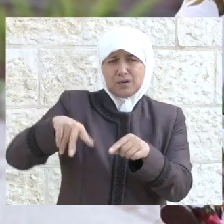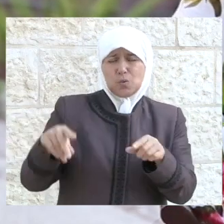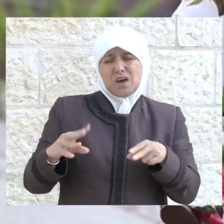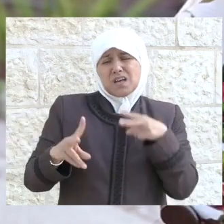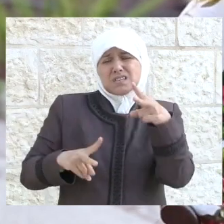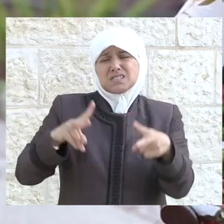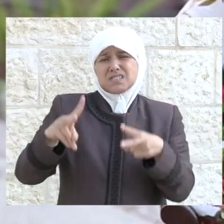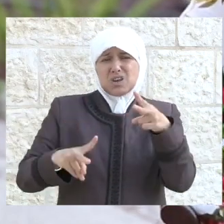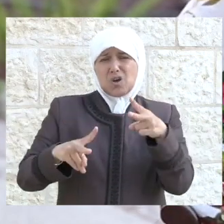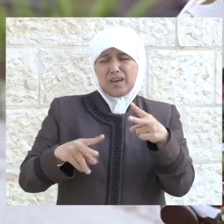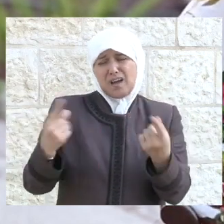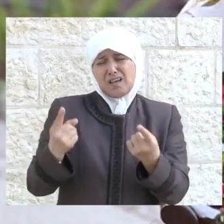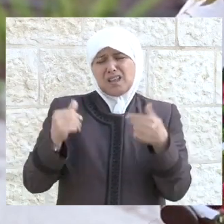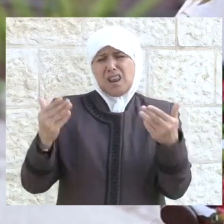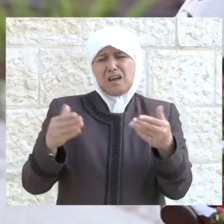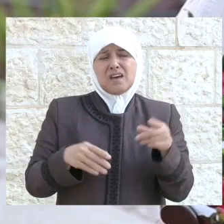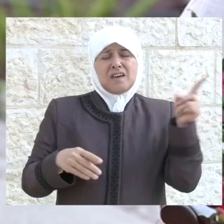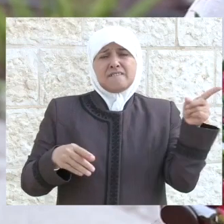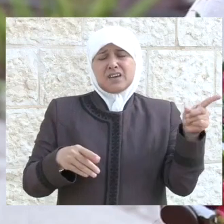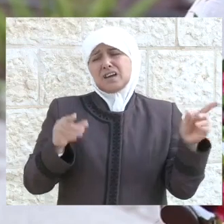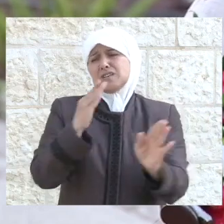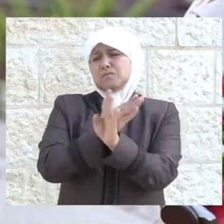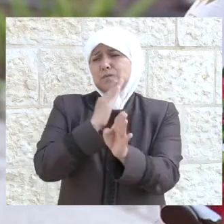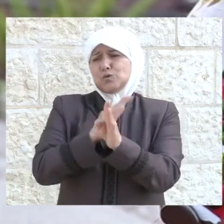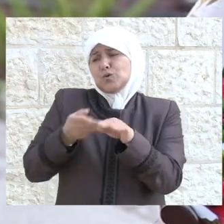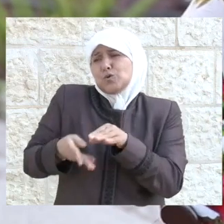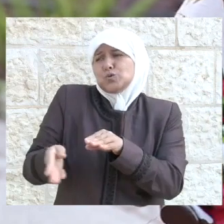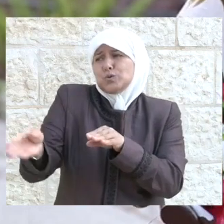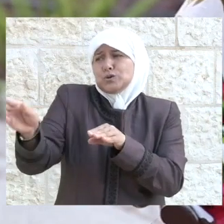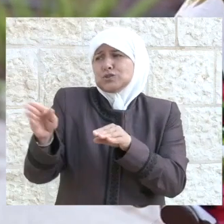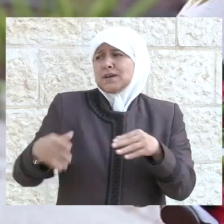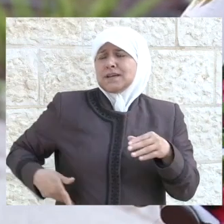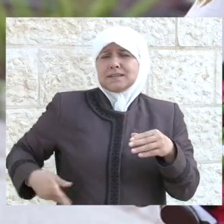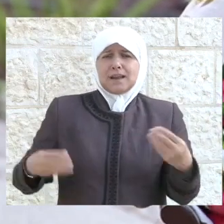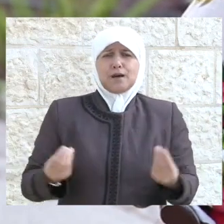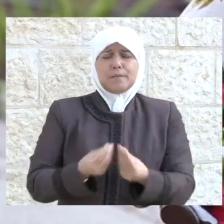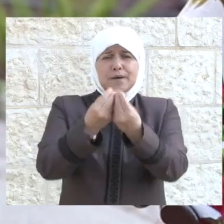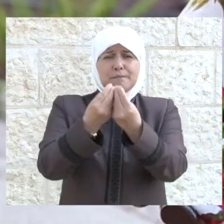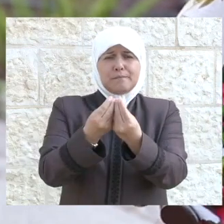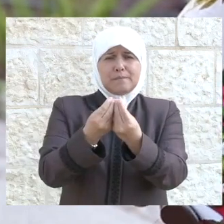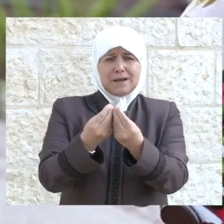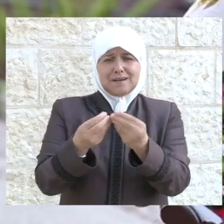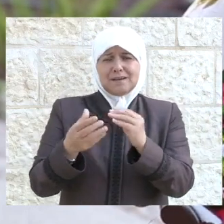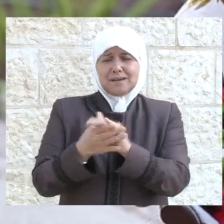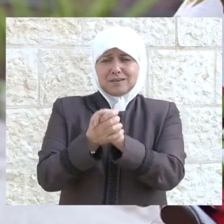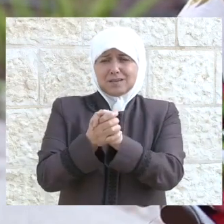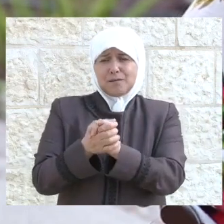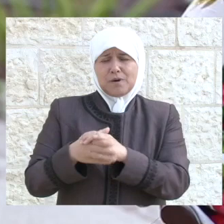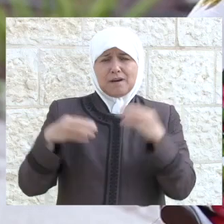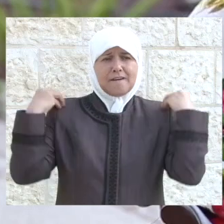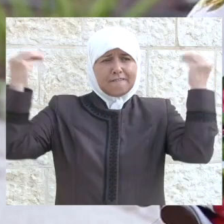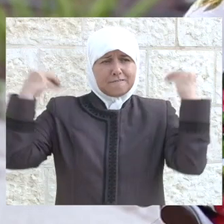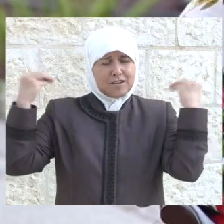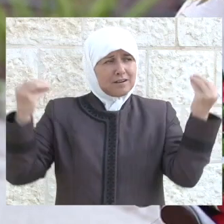تخلينيش ألعب رياضة مع باقي الأطفال. موقف أول ما منعت من إني أدخل القدس عشان أركب طرف صناعي وأنا